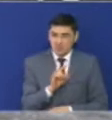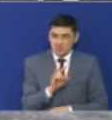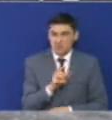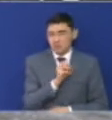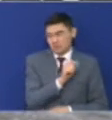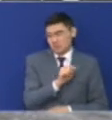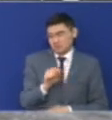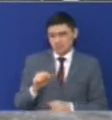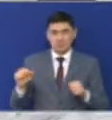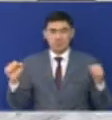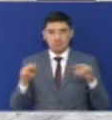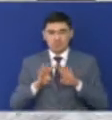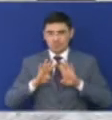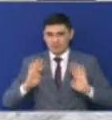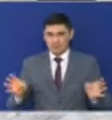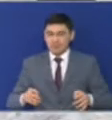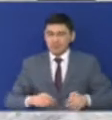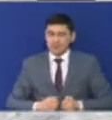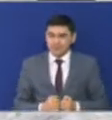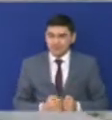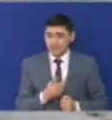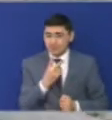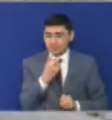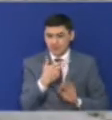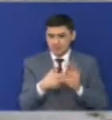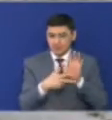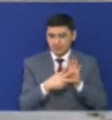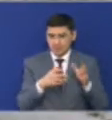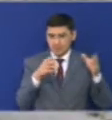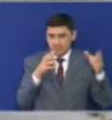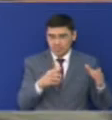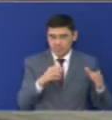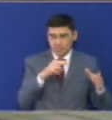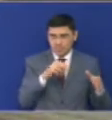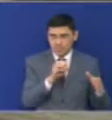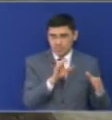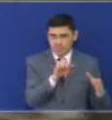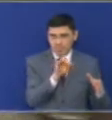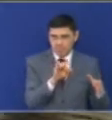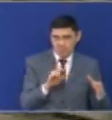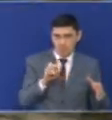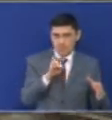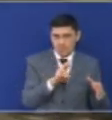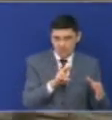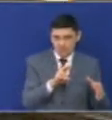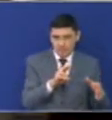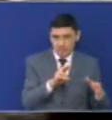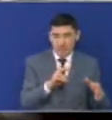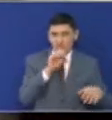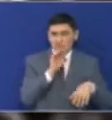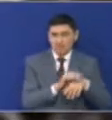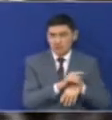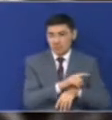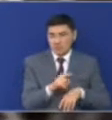Стойкость и мужество солдат и офицеров 238-й стрелковой дивизии стали примерами героизма и доблести казахстанских солдат.